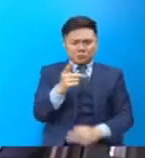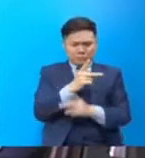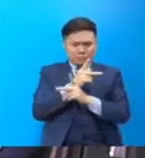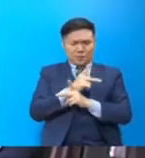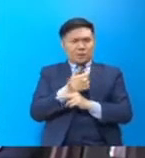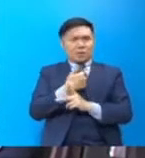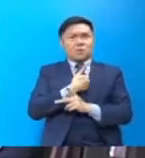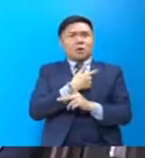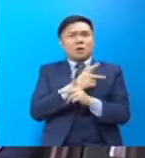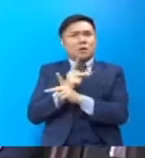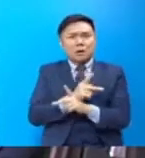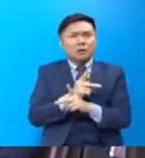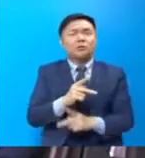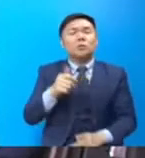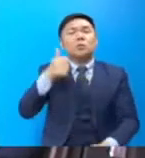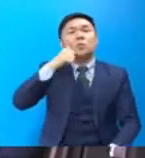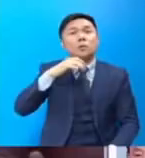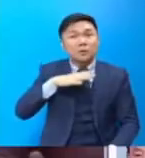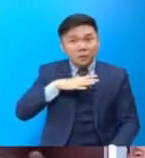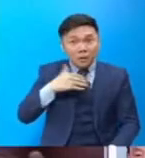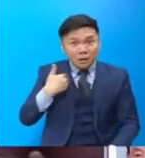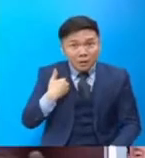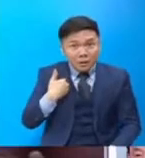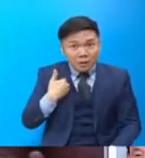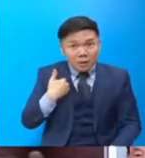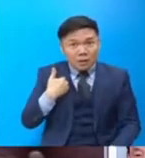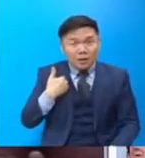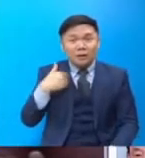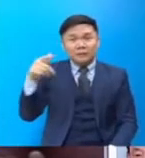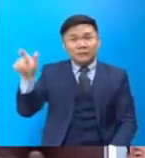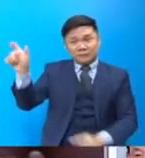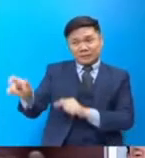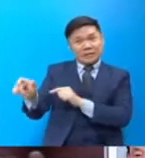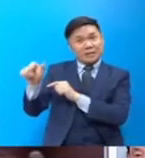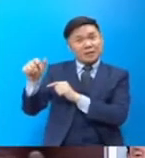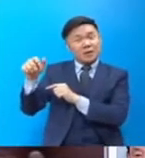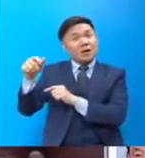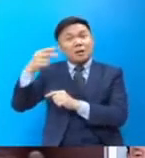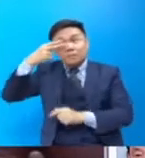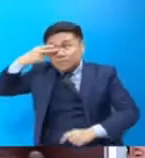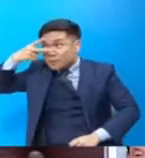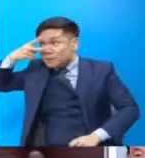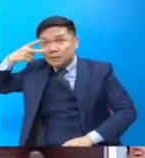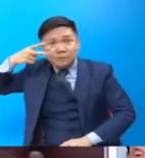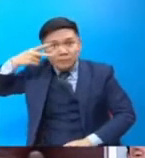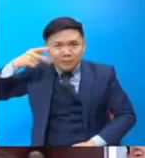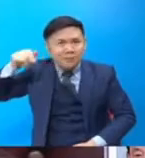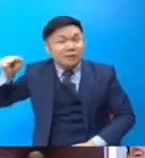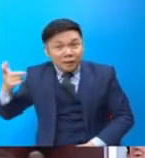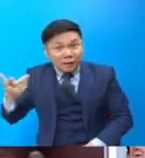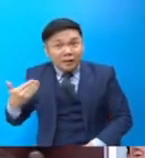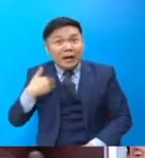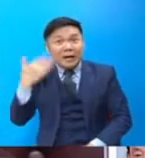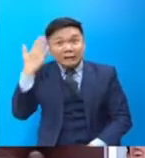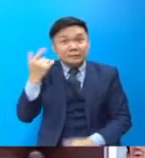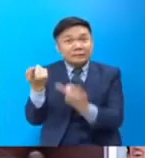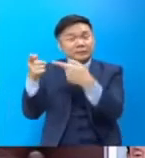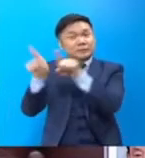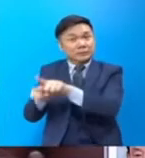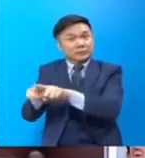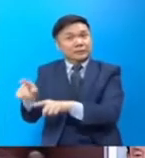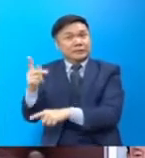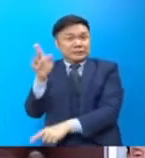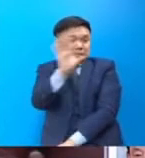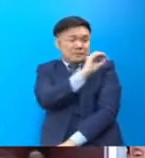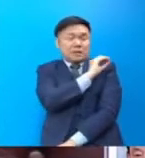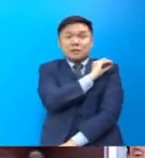perlindungan terhadap pegawai kastam wanita sama elejen provokasi kalau ada berisik lepas ni polisi so Kita pernah ada cash pegawai